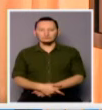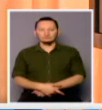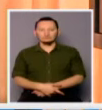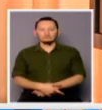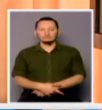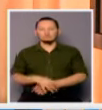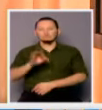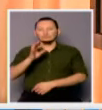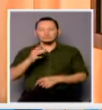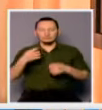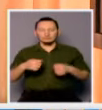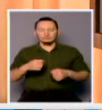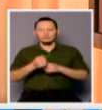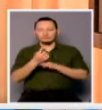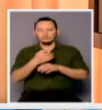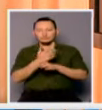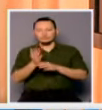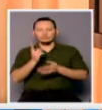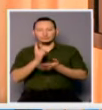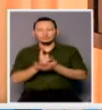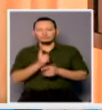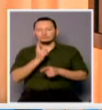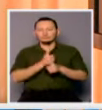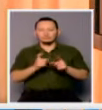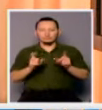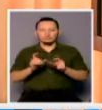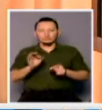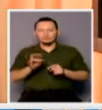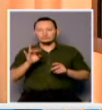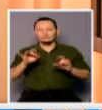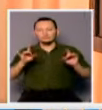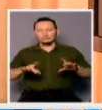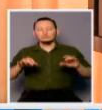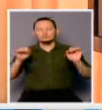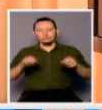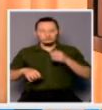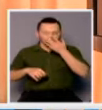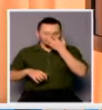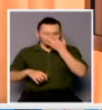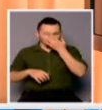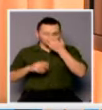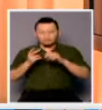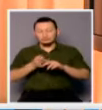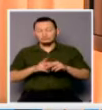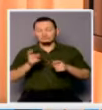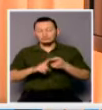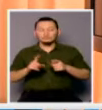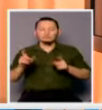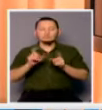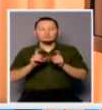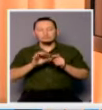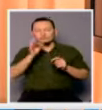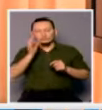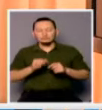Реализация алкогольной продукции после 11 часов запрещена в магазинах, но не в кафе и ресторанах. В связи с этим магазины прибегают к